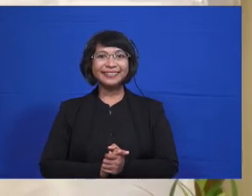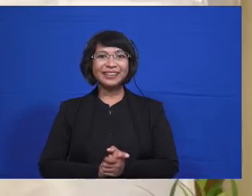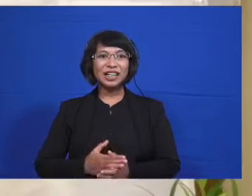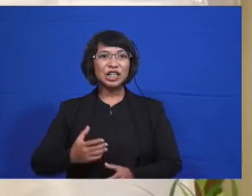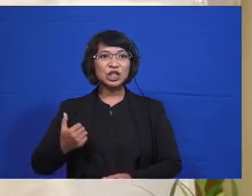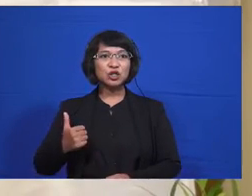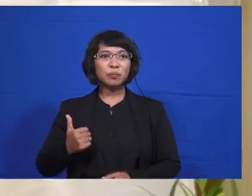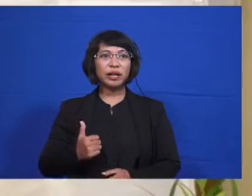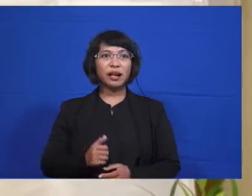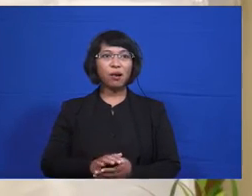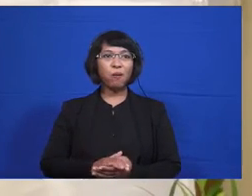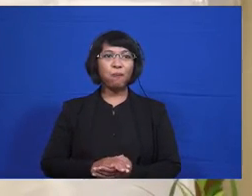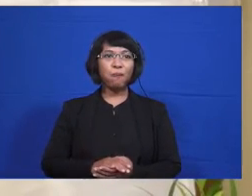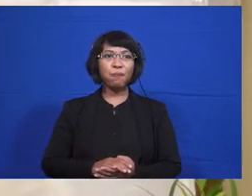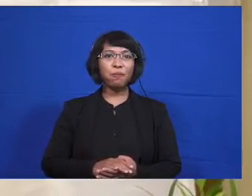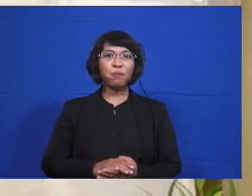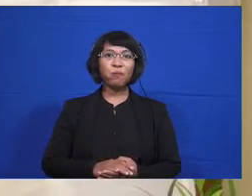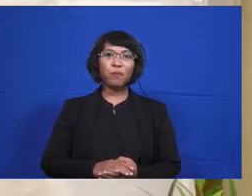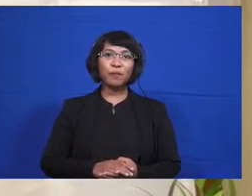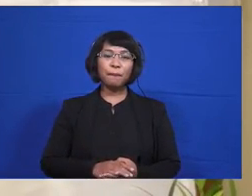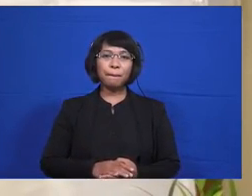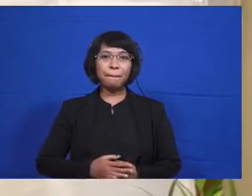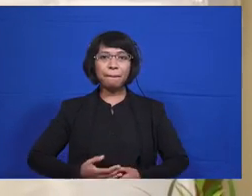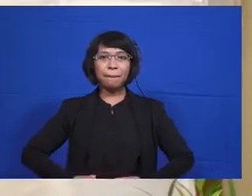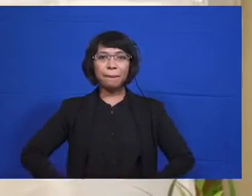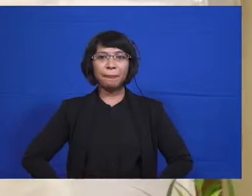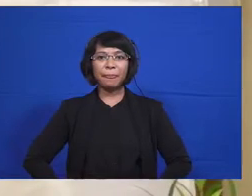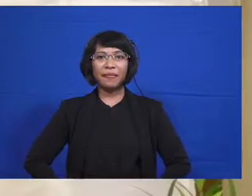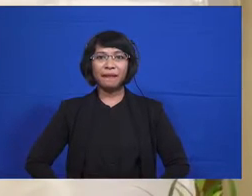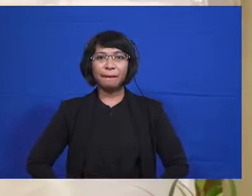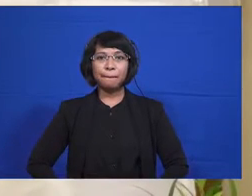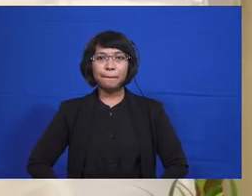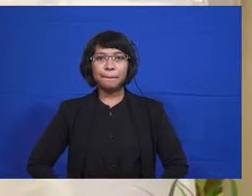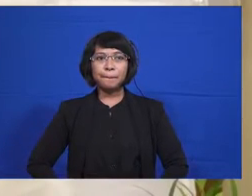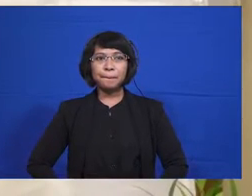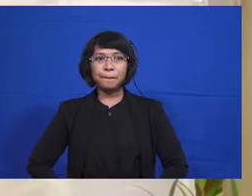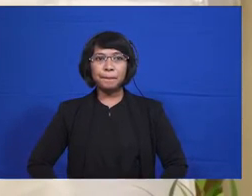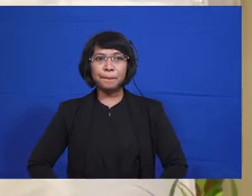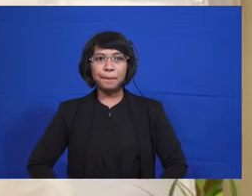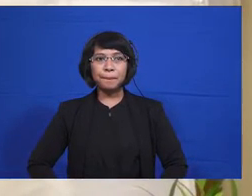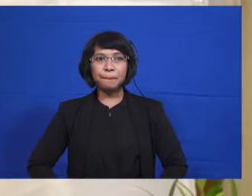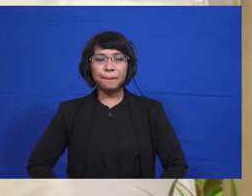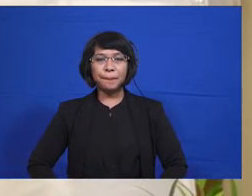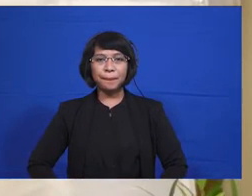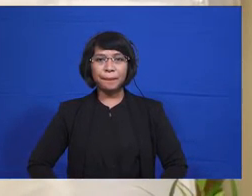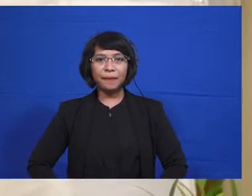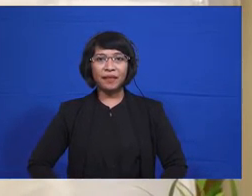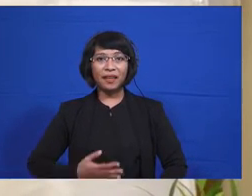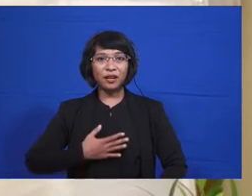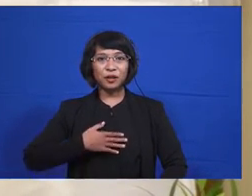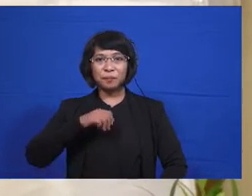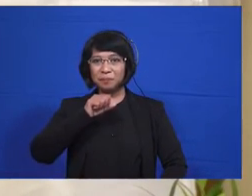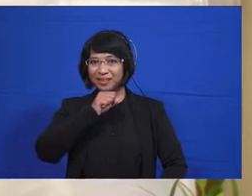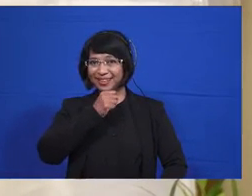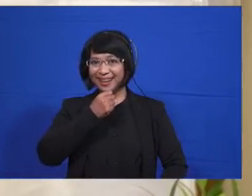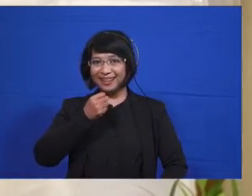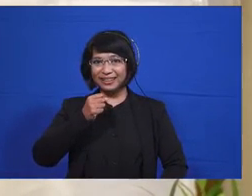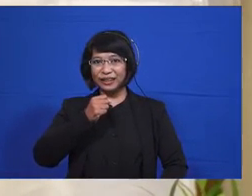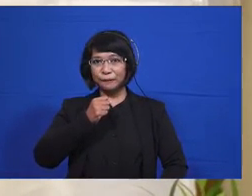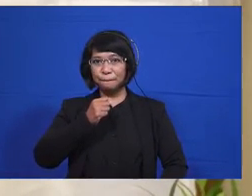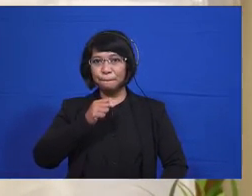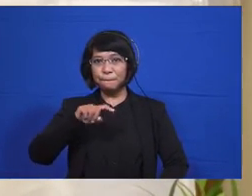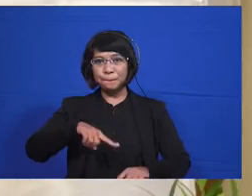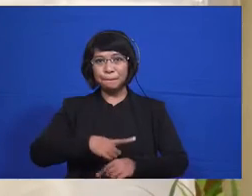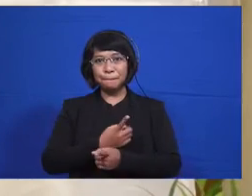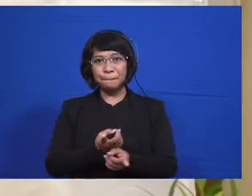Supaya bisa sumeleh, saya ingin menyanyikan lagu bersama-sama ya Bapak